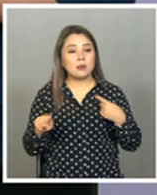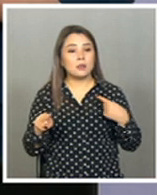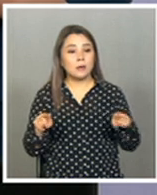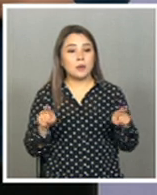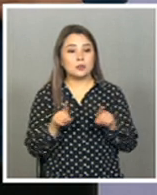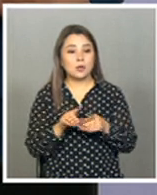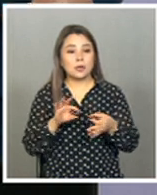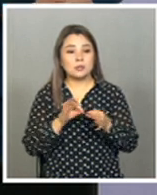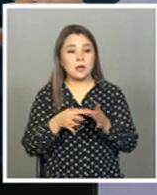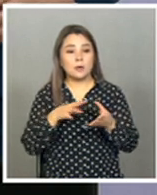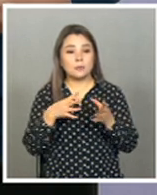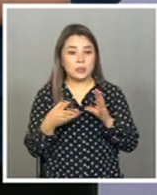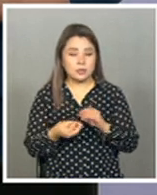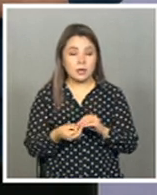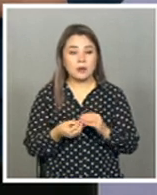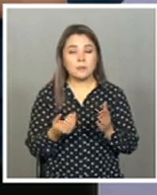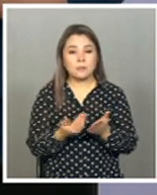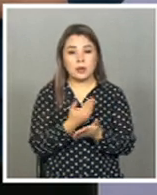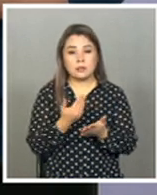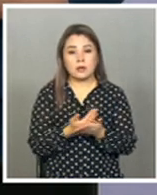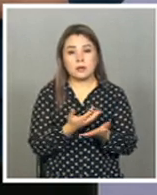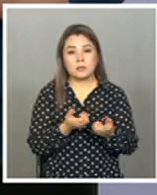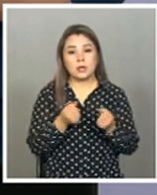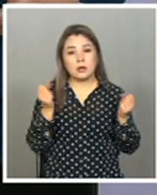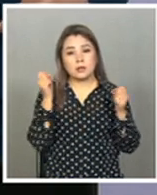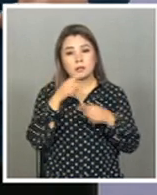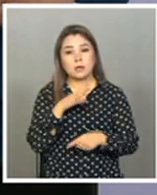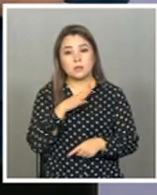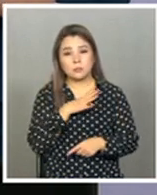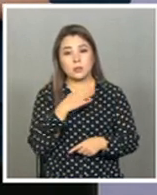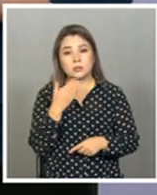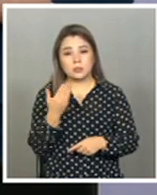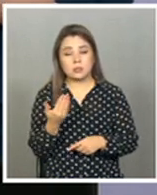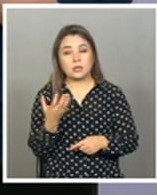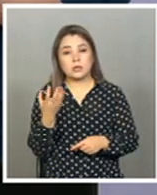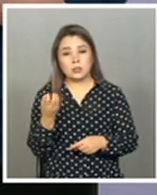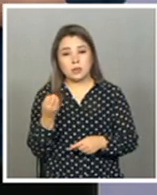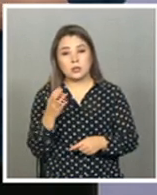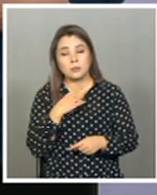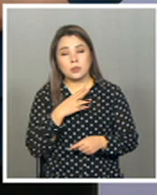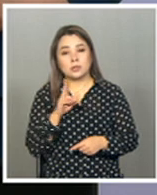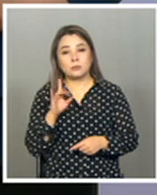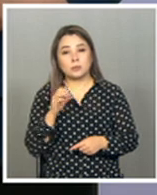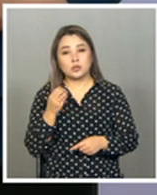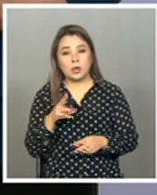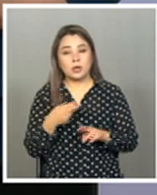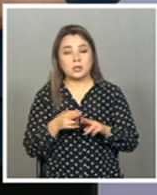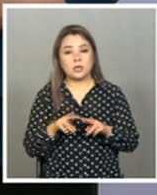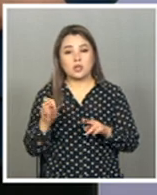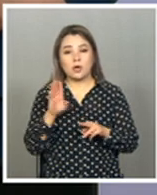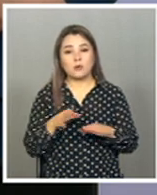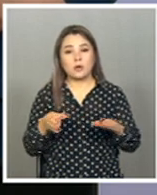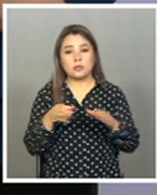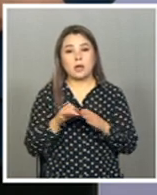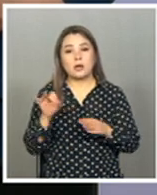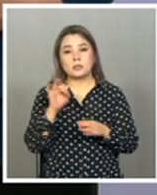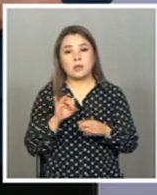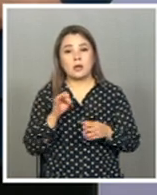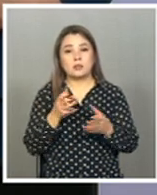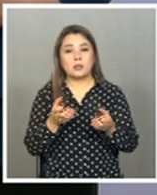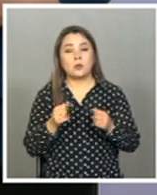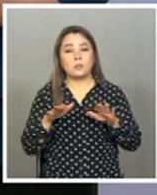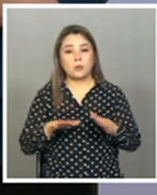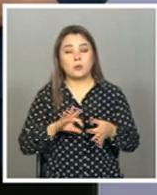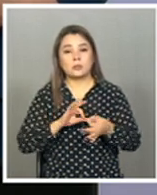туралы мәліметтерді анықтадыңыздар. Және қыпшақтардың Еуразия тарихындағы алатын орны